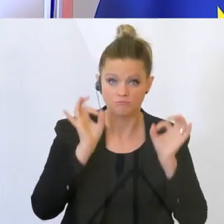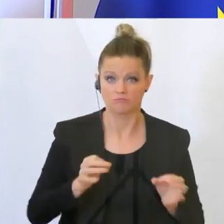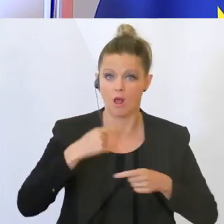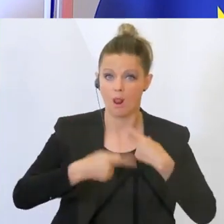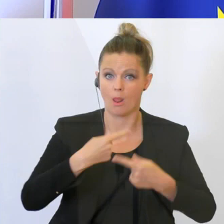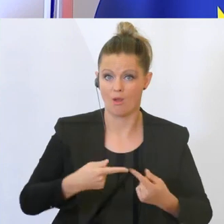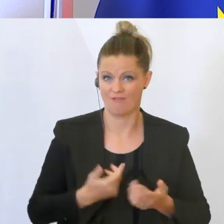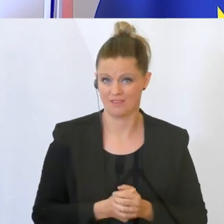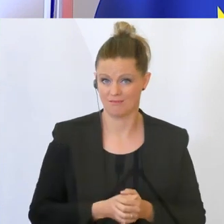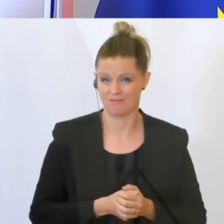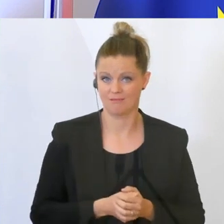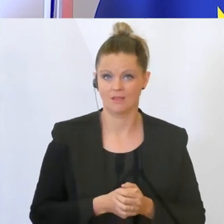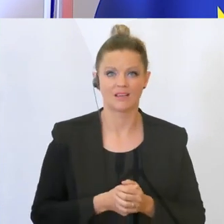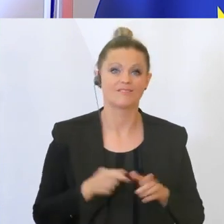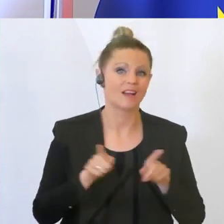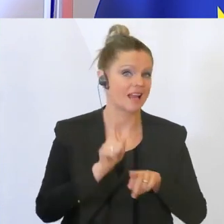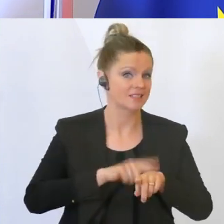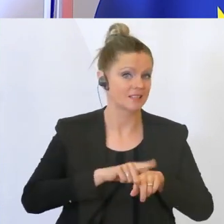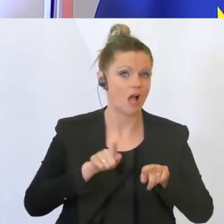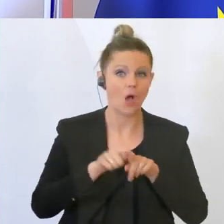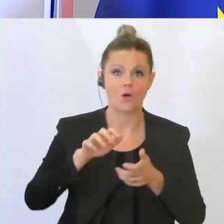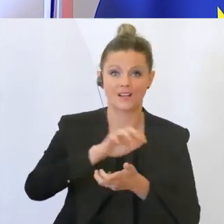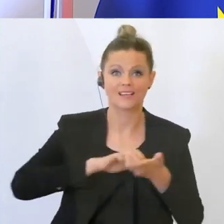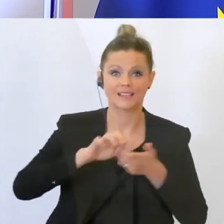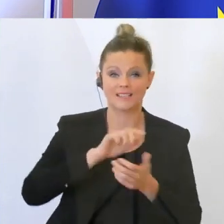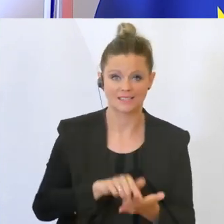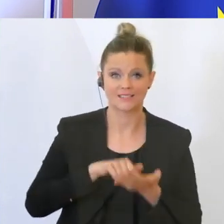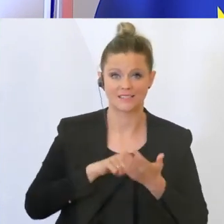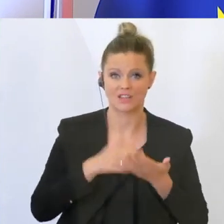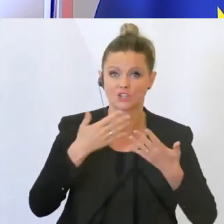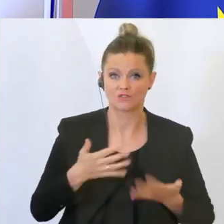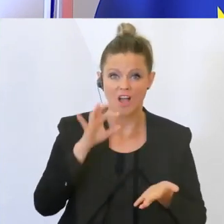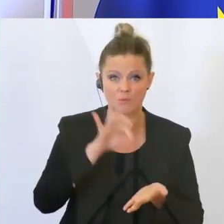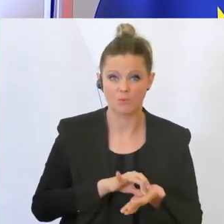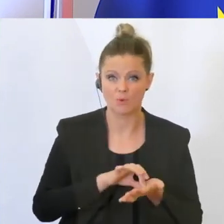gleichzeitig hat uns aber auch diese Krisen die Schwachstellen aufgezeigt und jene